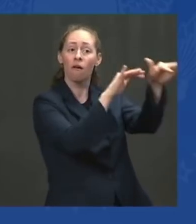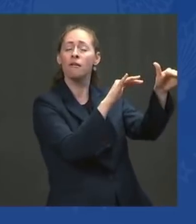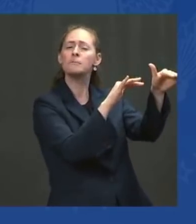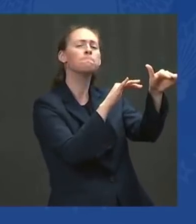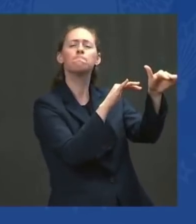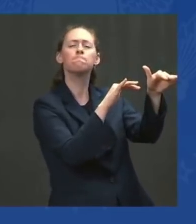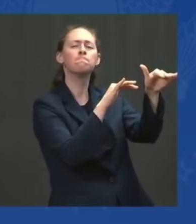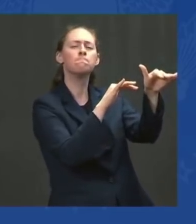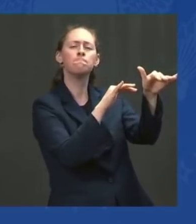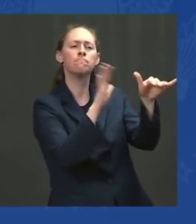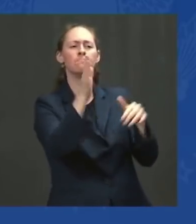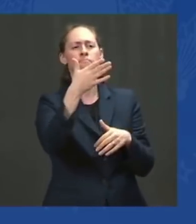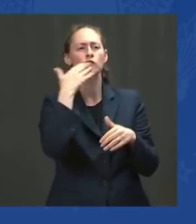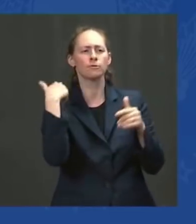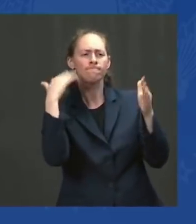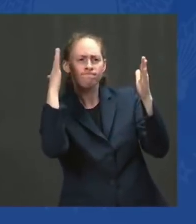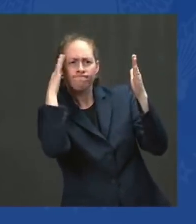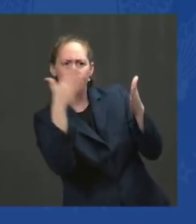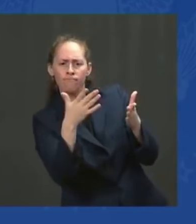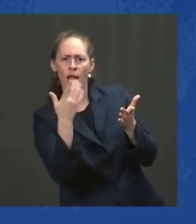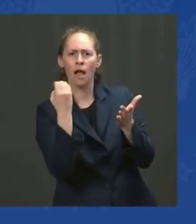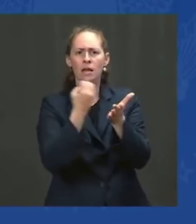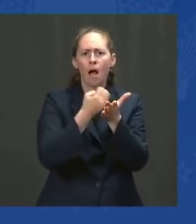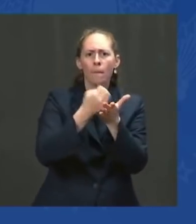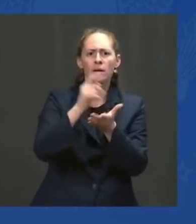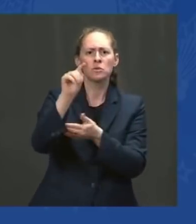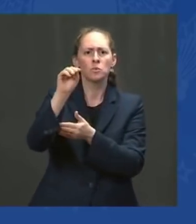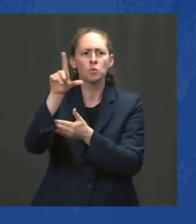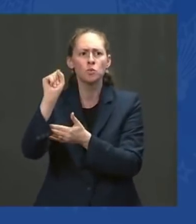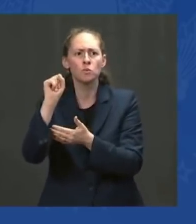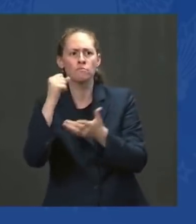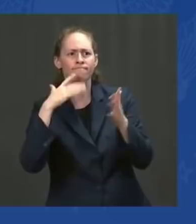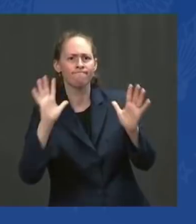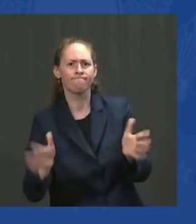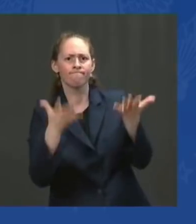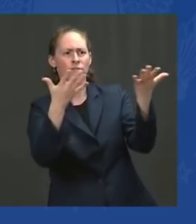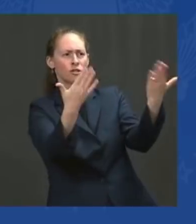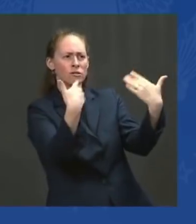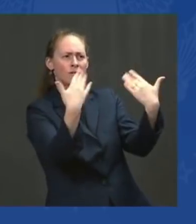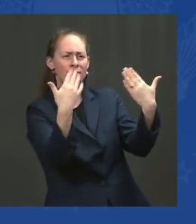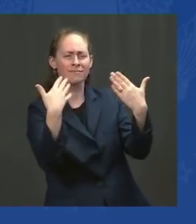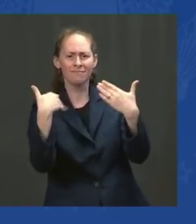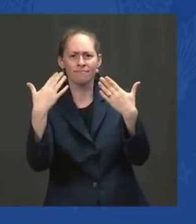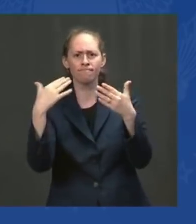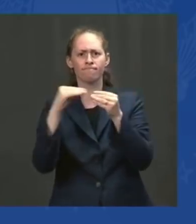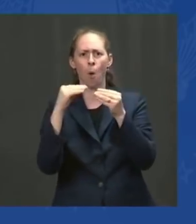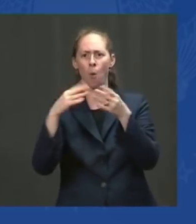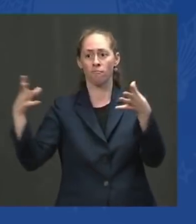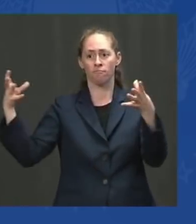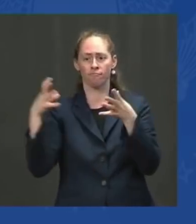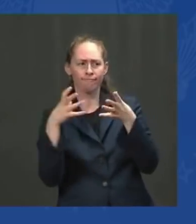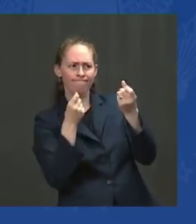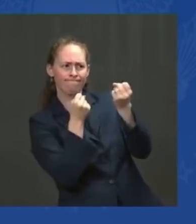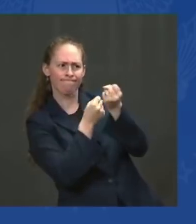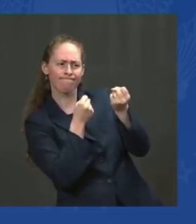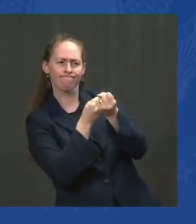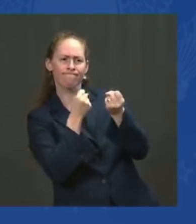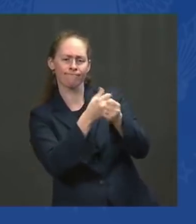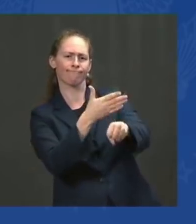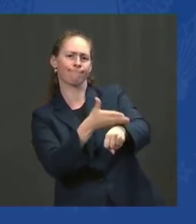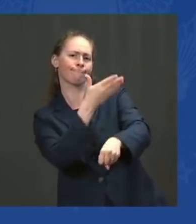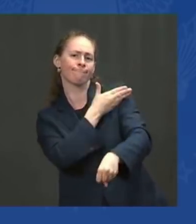责，因为形势发展到现在，撤军是必须的。那就像当年大家一提起这个清